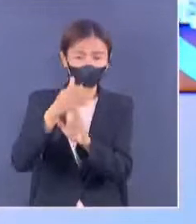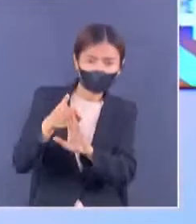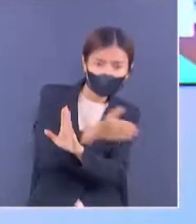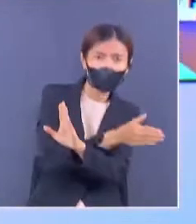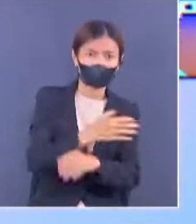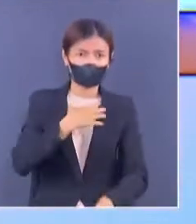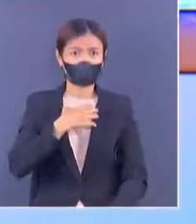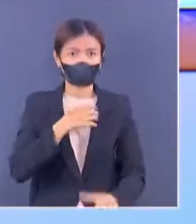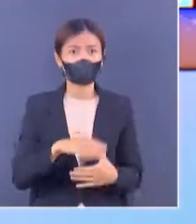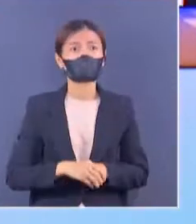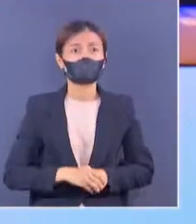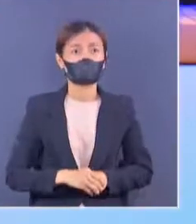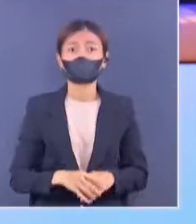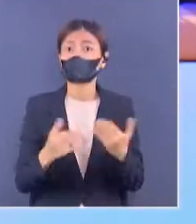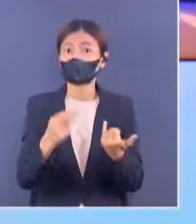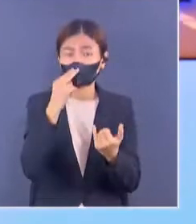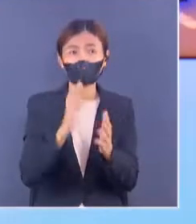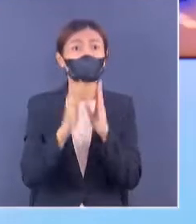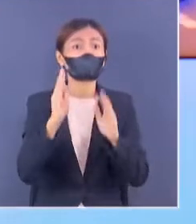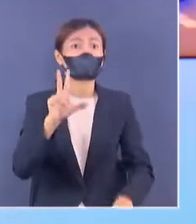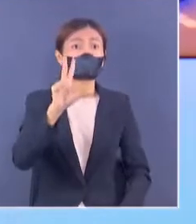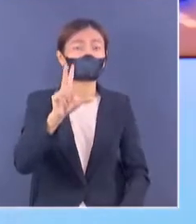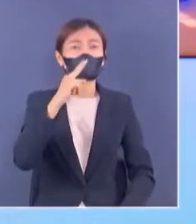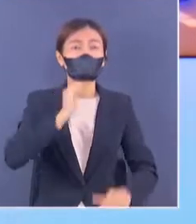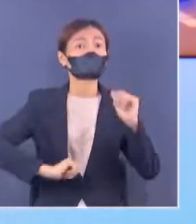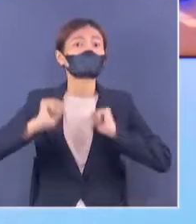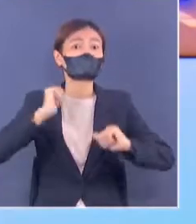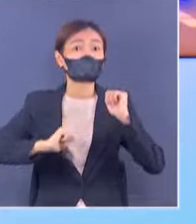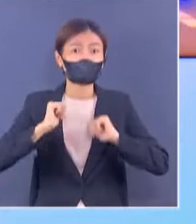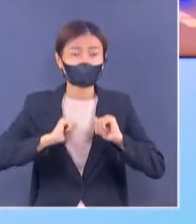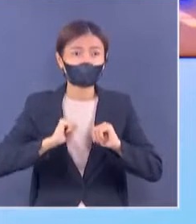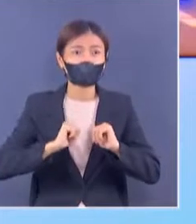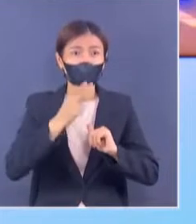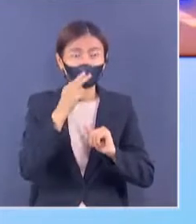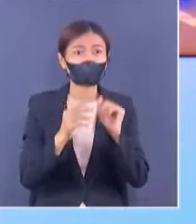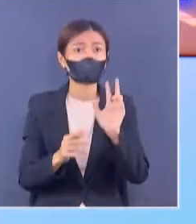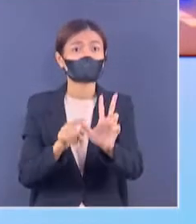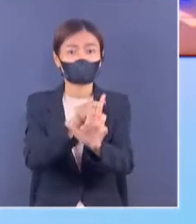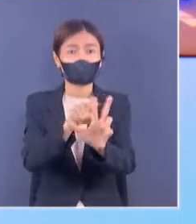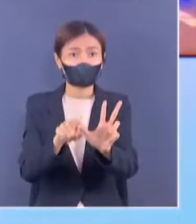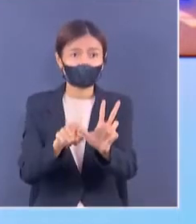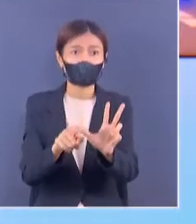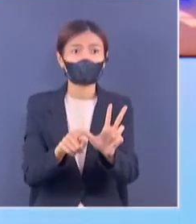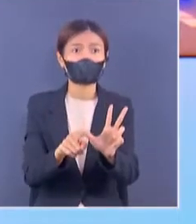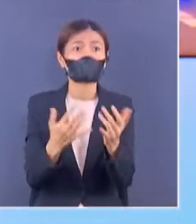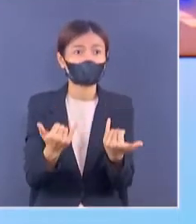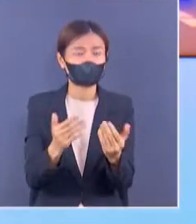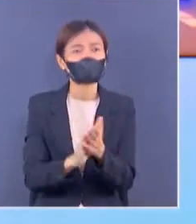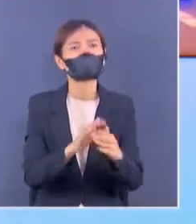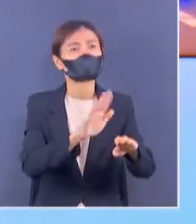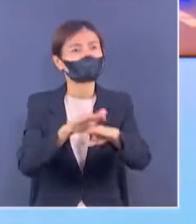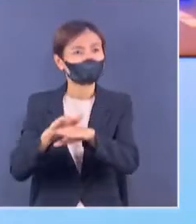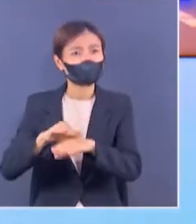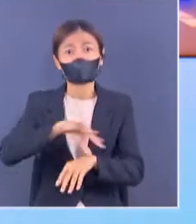มาต่อกันที่3นักแสดงจากภาพยนตร์เรื่องไลโอโคตรแย่ยักษ์ก๊อฟฟางแล้วก็ปาล์มนะคะได้ออกมาชวนทุกค